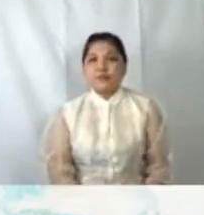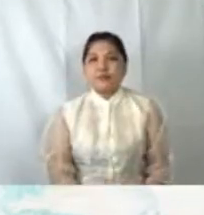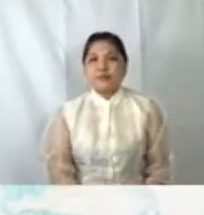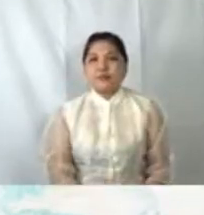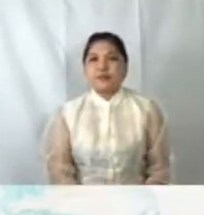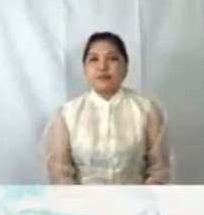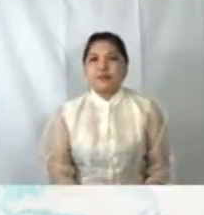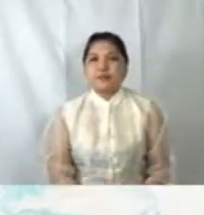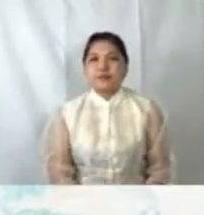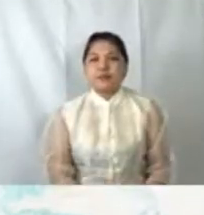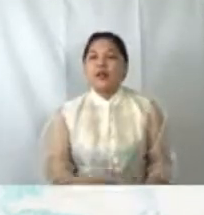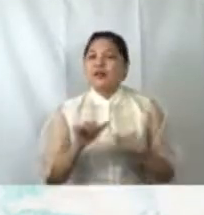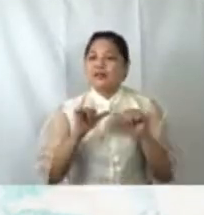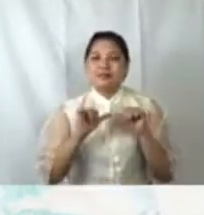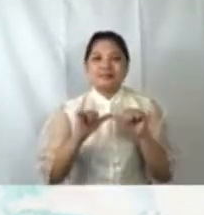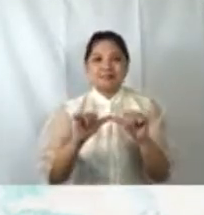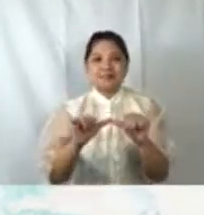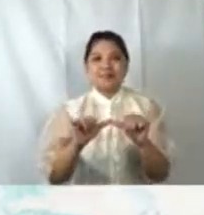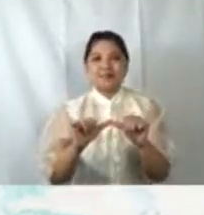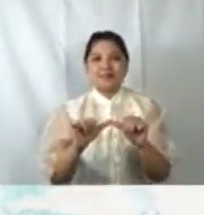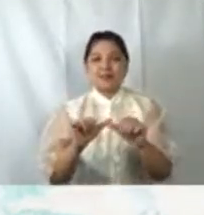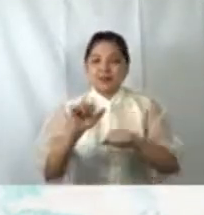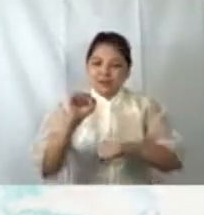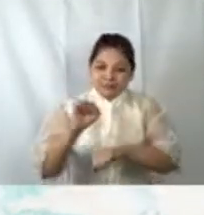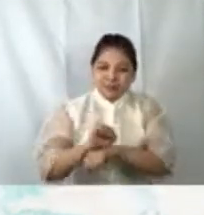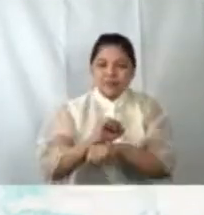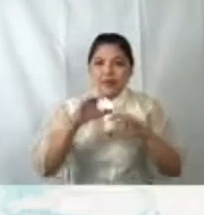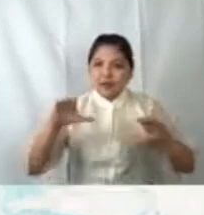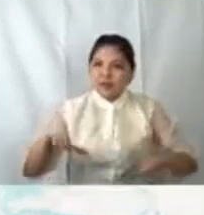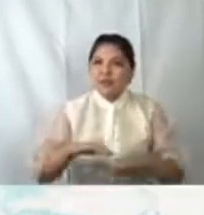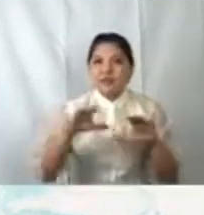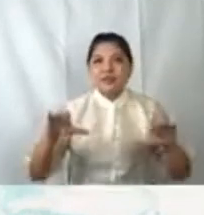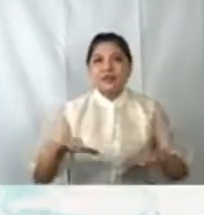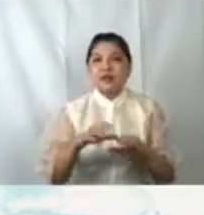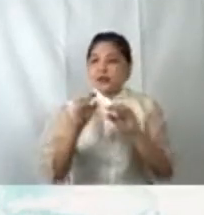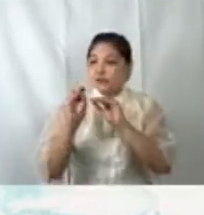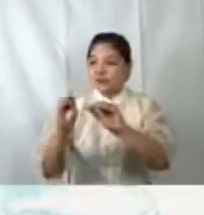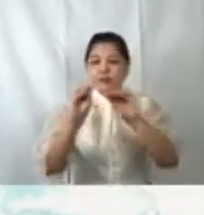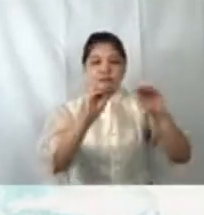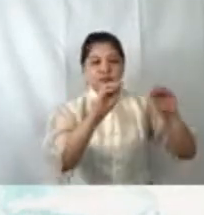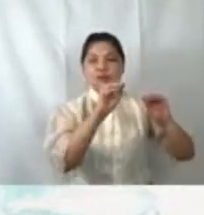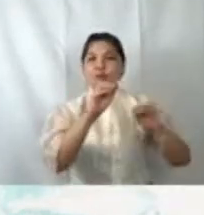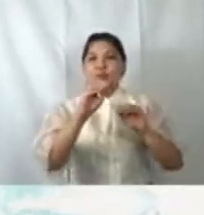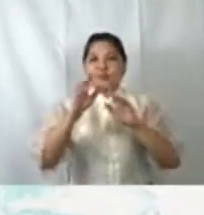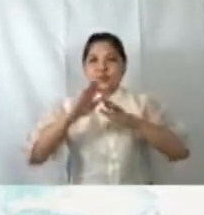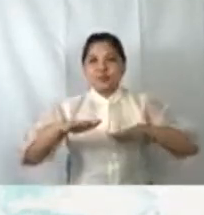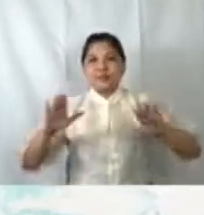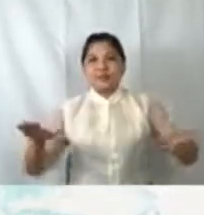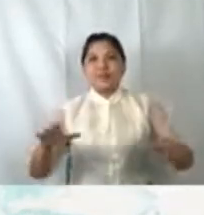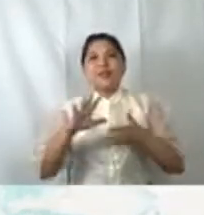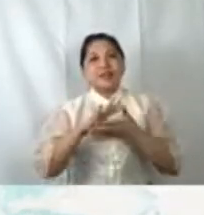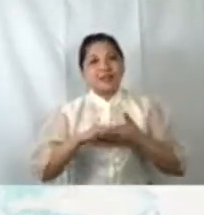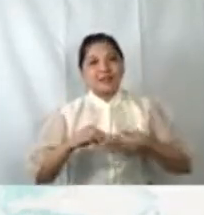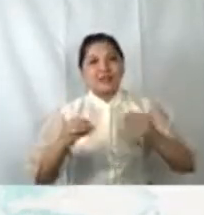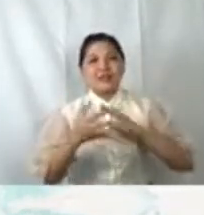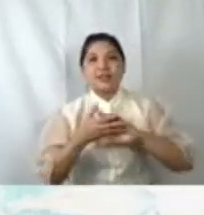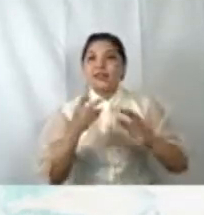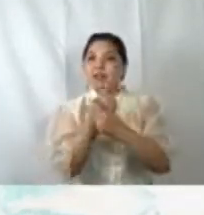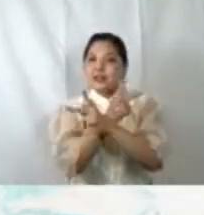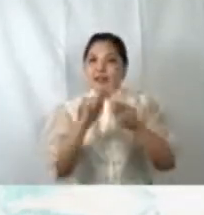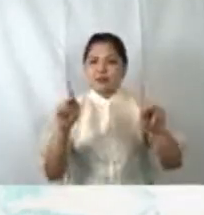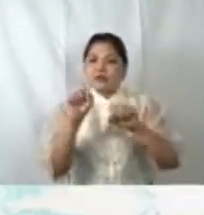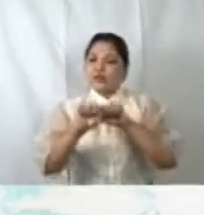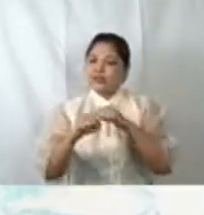Ay patuloy na tayong magtatrabaho. Ituro sa mga bata ang kwento ng kalayaan upang mahalin nila ito